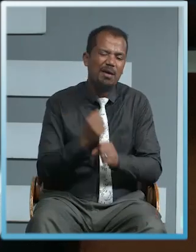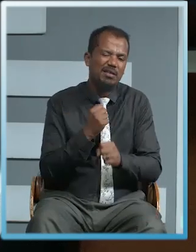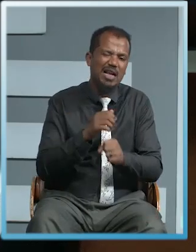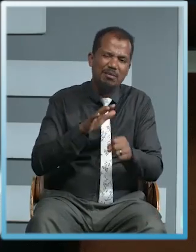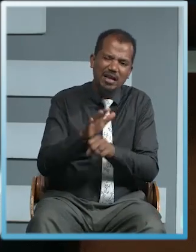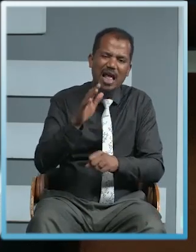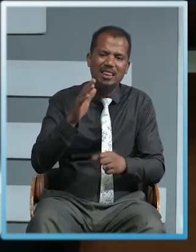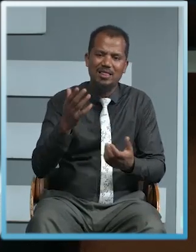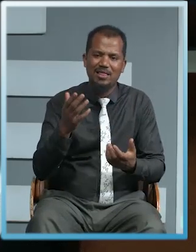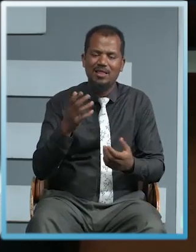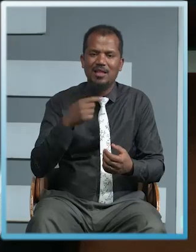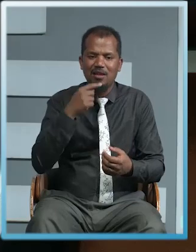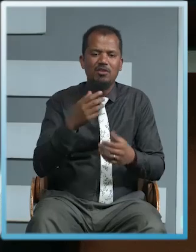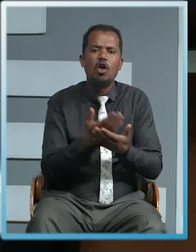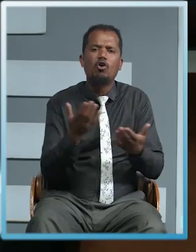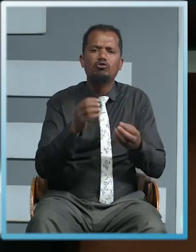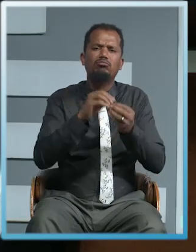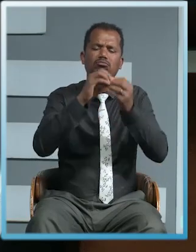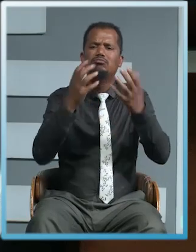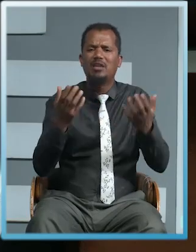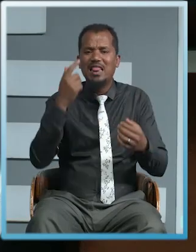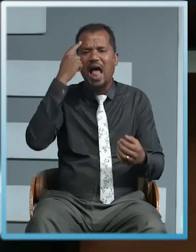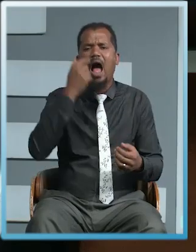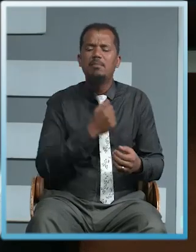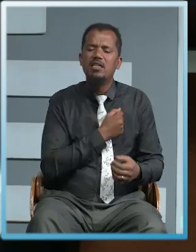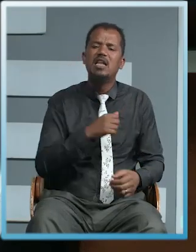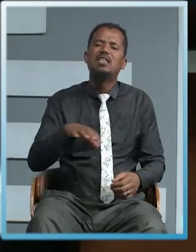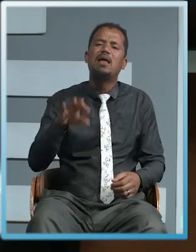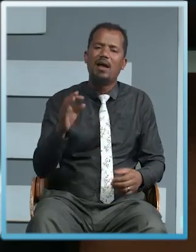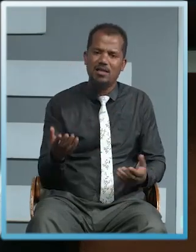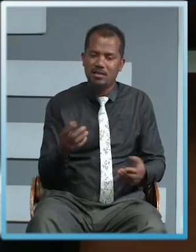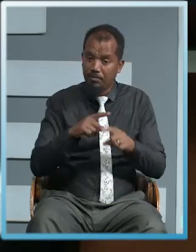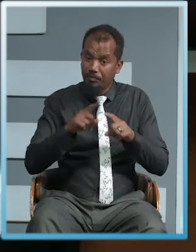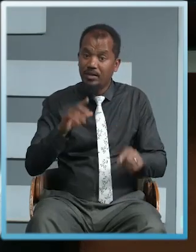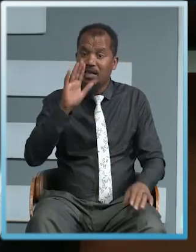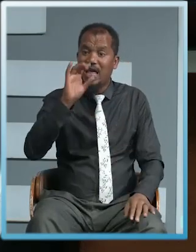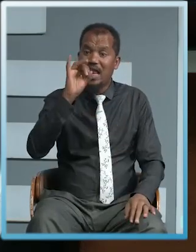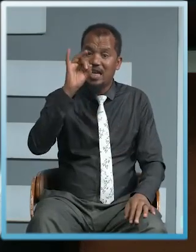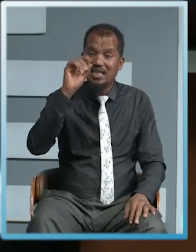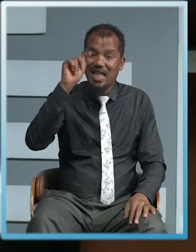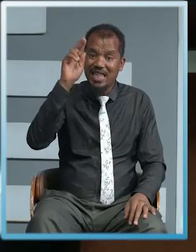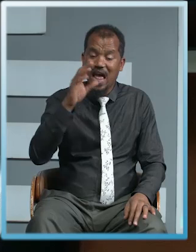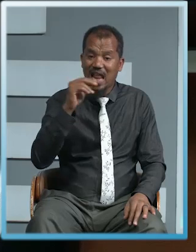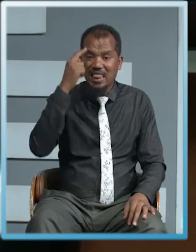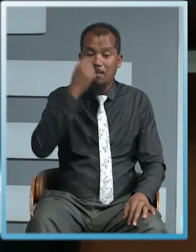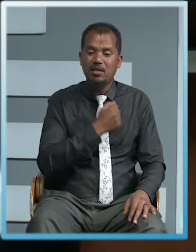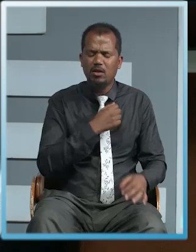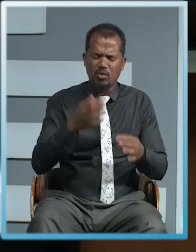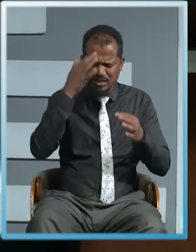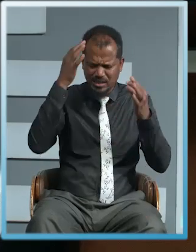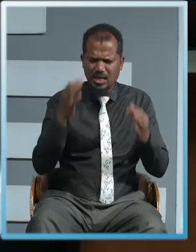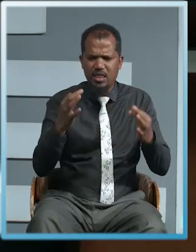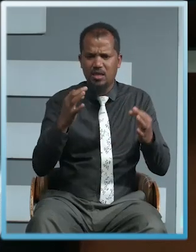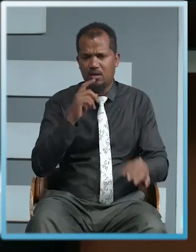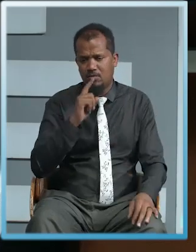የመስራት ብቃት የመሳሰን ይያሽ ነገሮቹ ልታበጃቸው ትቻለሽ ተአማኝነትን ለማጥራ ግን ገለልተኝነትና ተአማኝነት ወሳኝ ነገር ነው